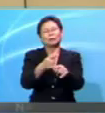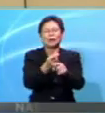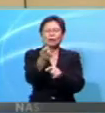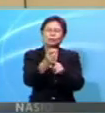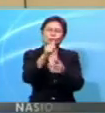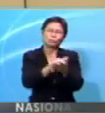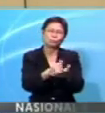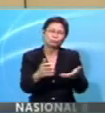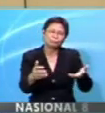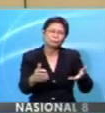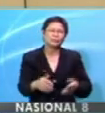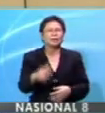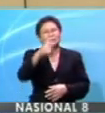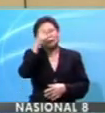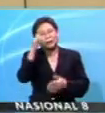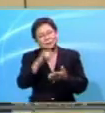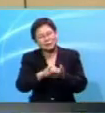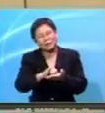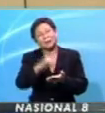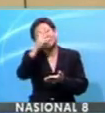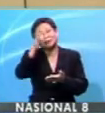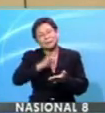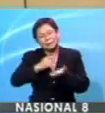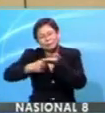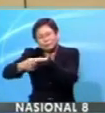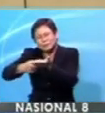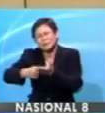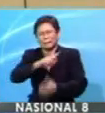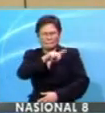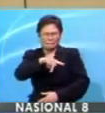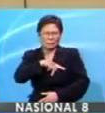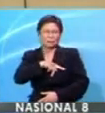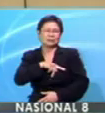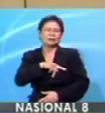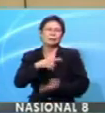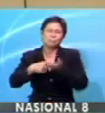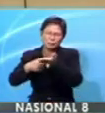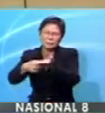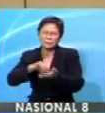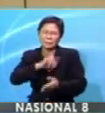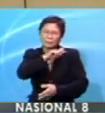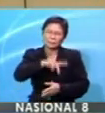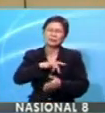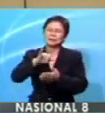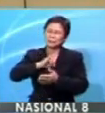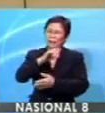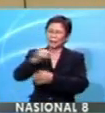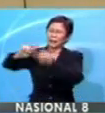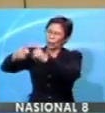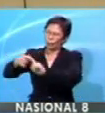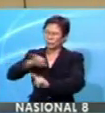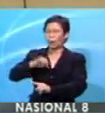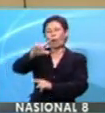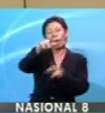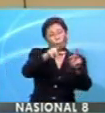saya tu tetapi oleh kerana perbincangan saya dengan dia tu Ini personal ini personal Maksudnya saya dengan dia saja tetapi ada